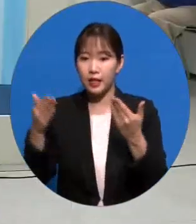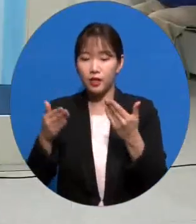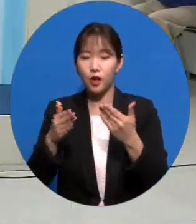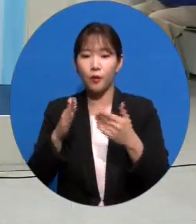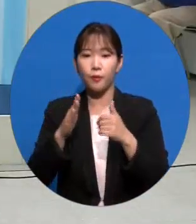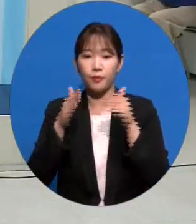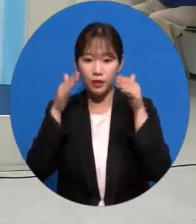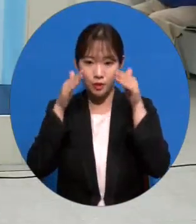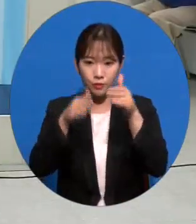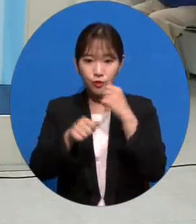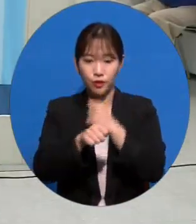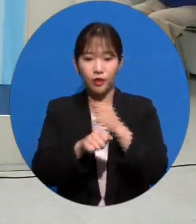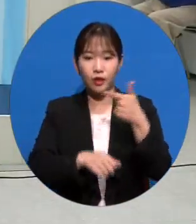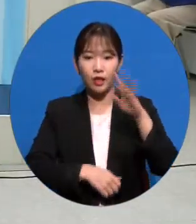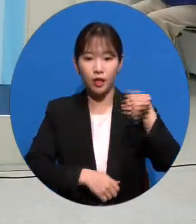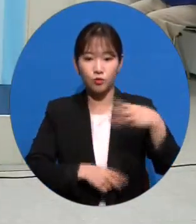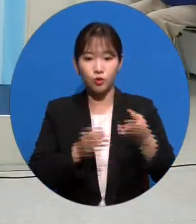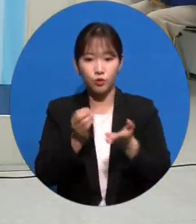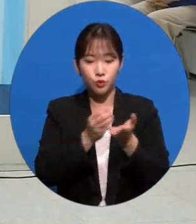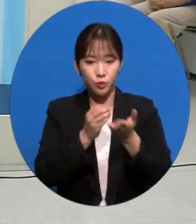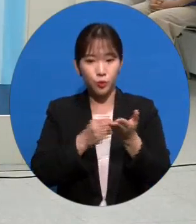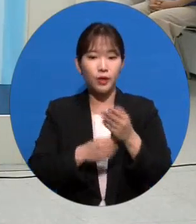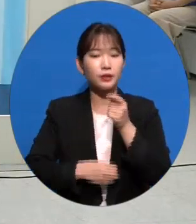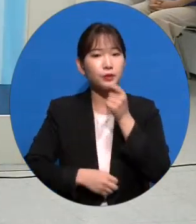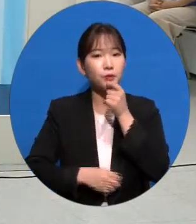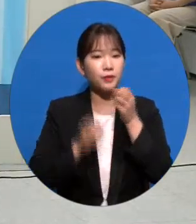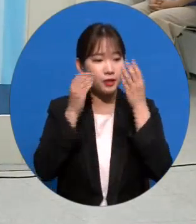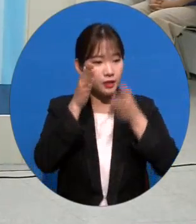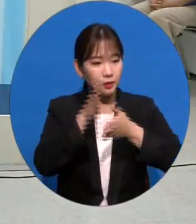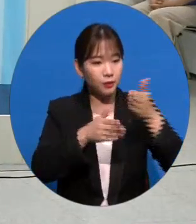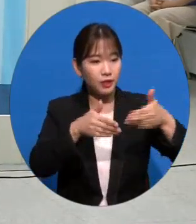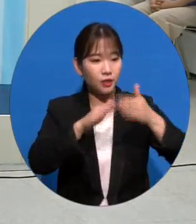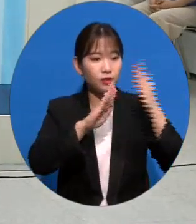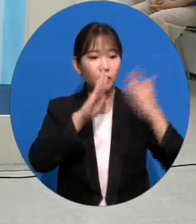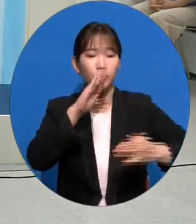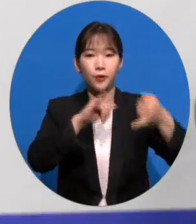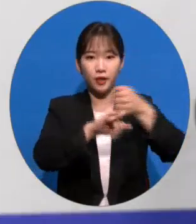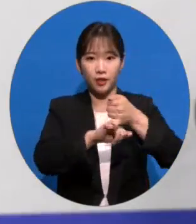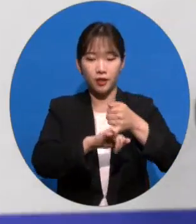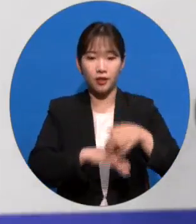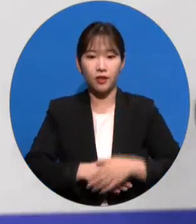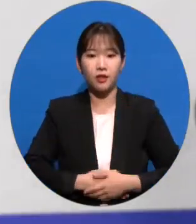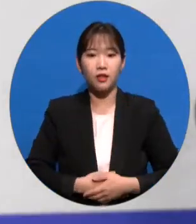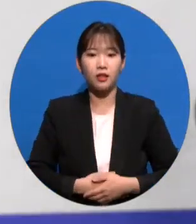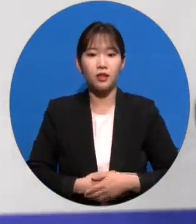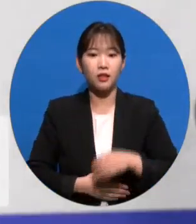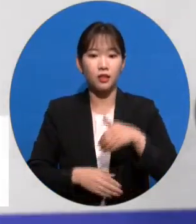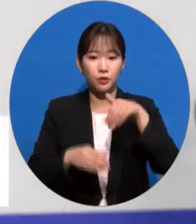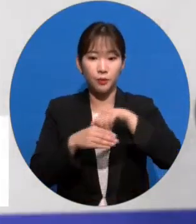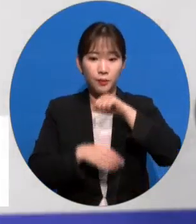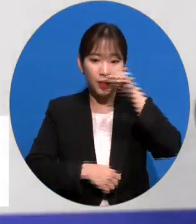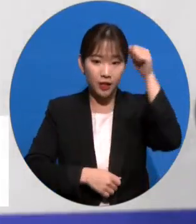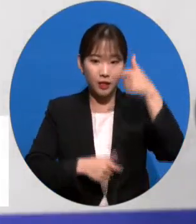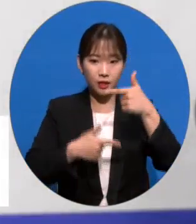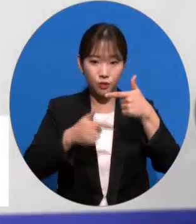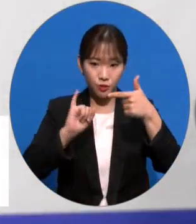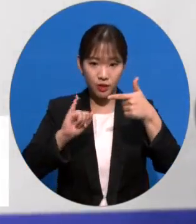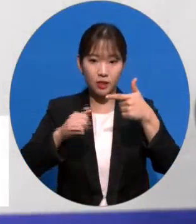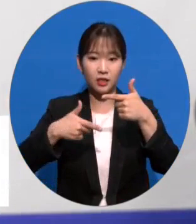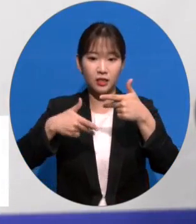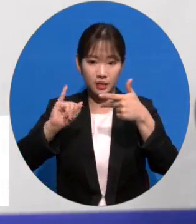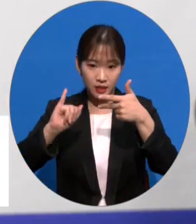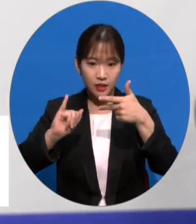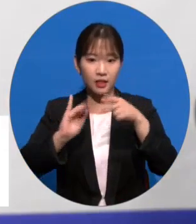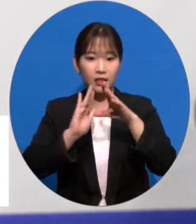올리고 나불도에 자족형 미니 신도시 건설을 공약했습니다. 민선 6기와